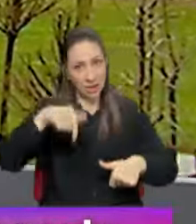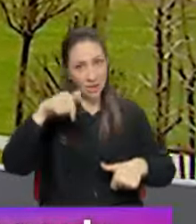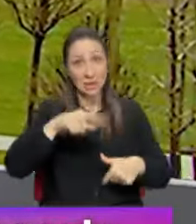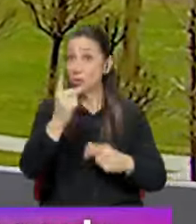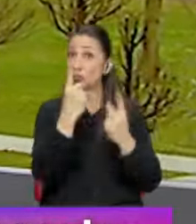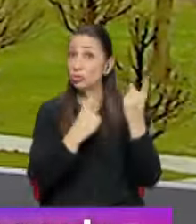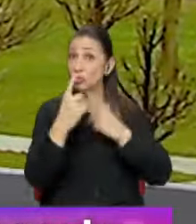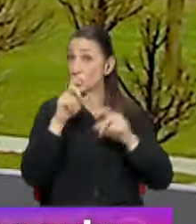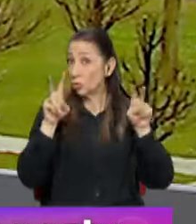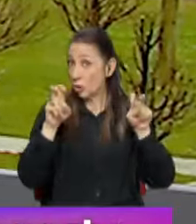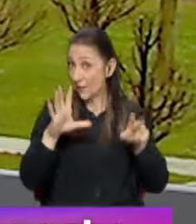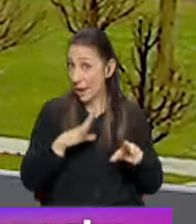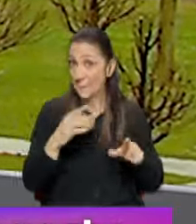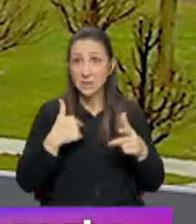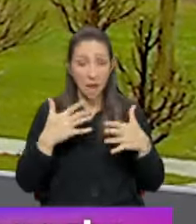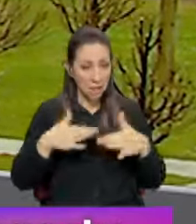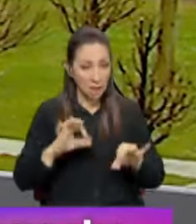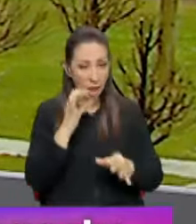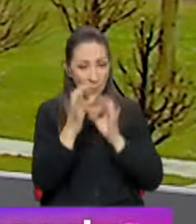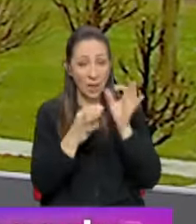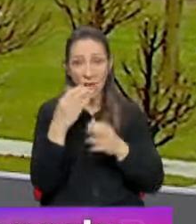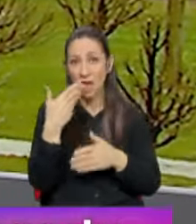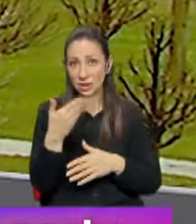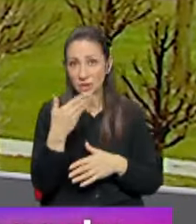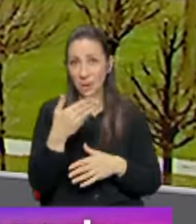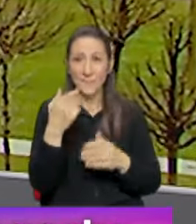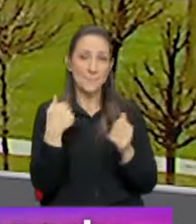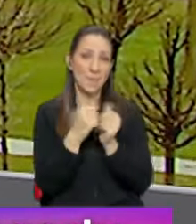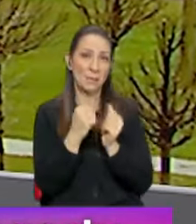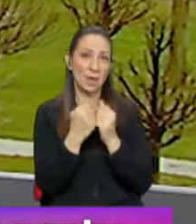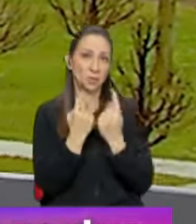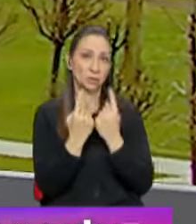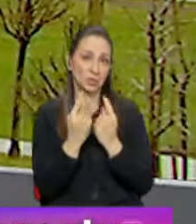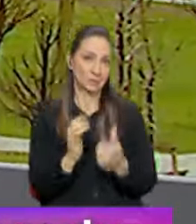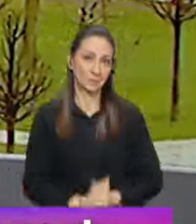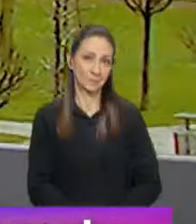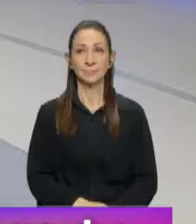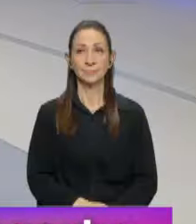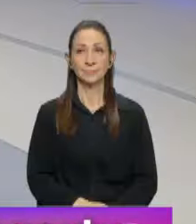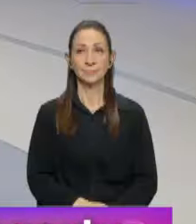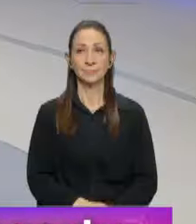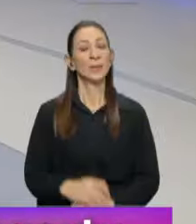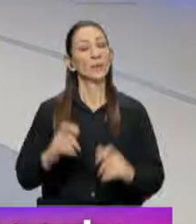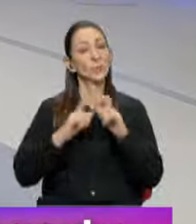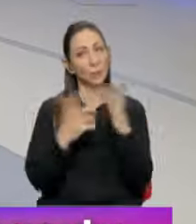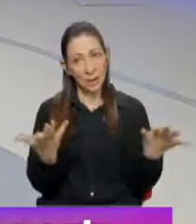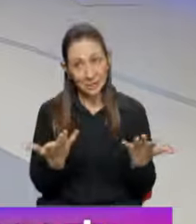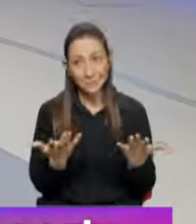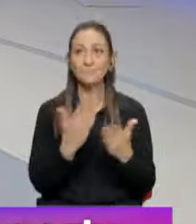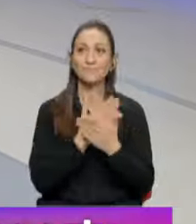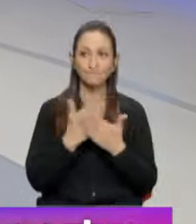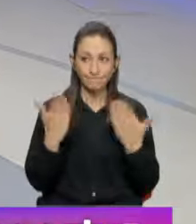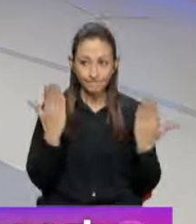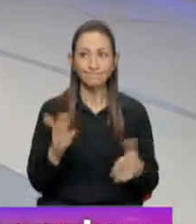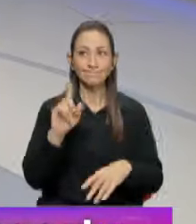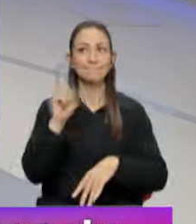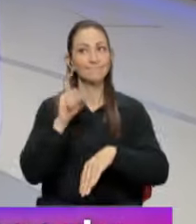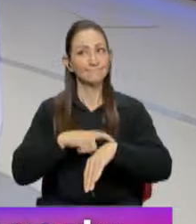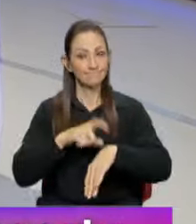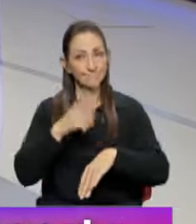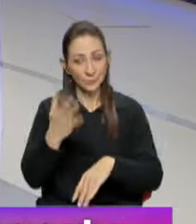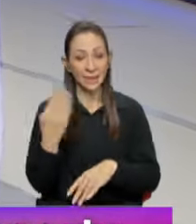Sizin soracağınız konular var. Biz hazırladığımız haberleri anlatacağız. Birlikte konuşacağız. Hem günaydın, devam ediyoruz Çalar